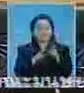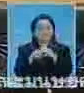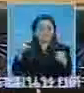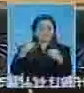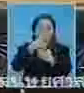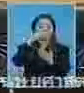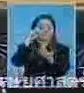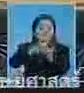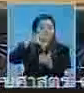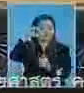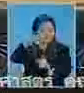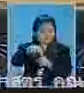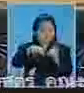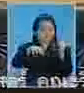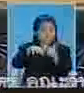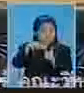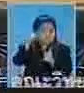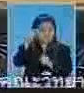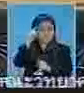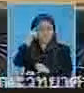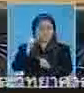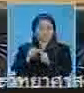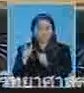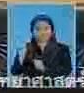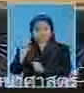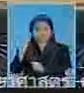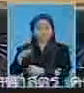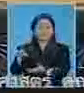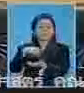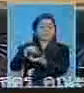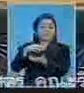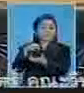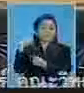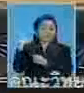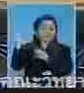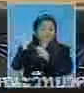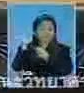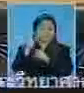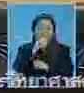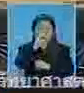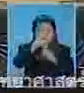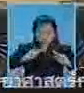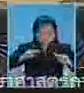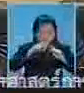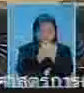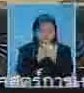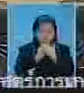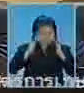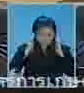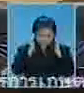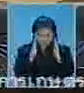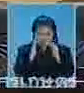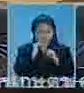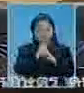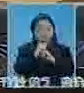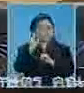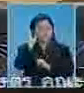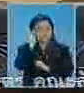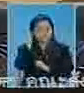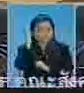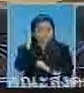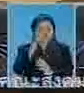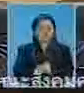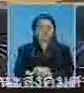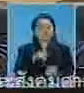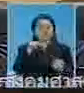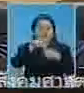นั้นผมไม่ทราบว่าท่านไปอยู่ที่ไหนมานะครับถ้าท่านไม่ทราบถึงความตั้งใจและนโยบายเหล่านี้ซึ่งล้วนแล้วแต่เป็นนโย